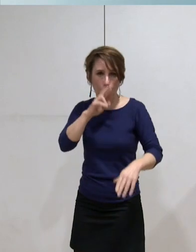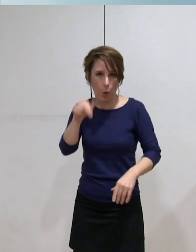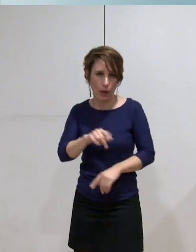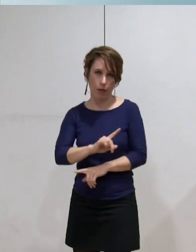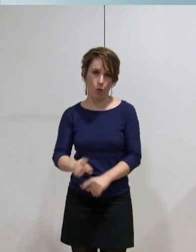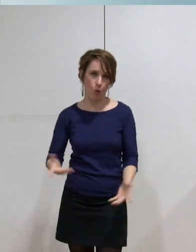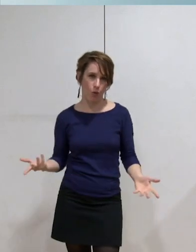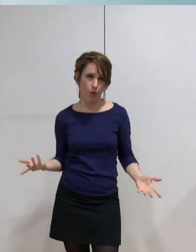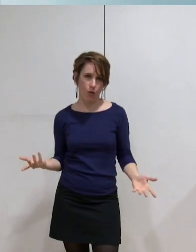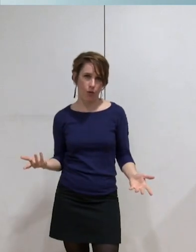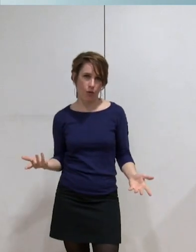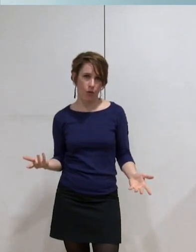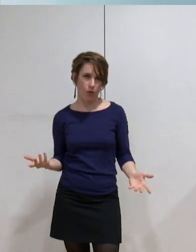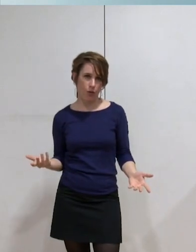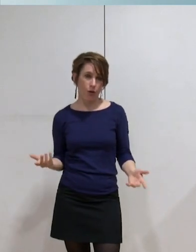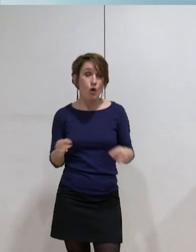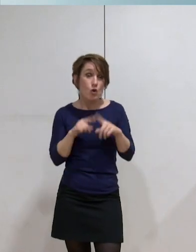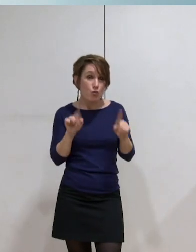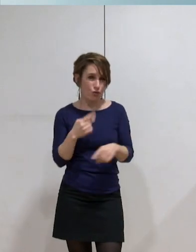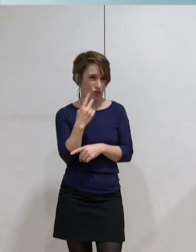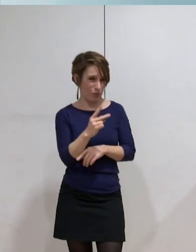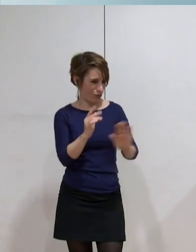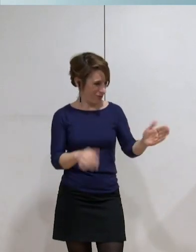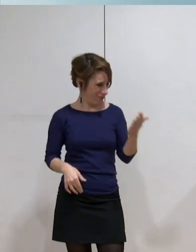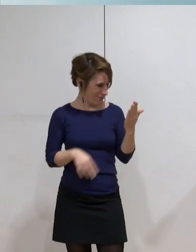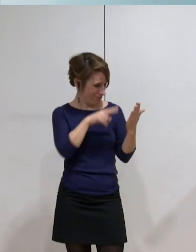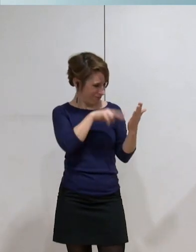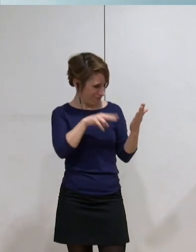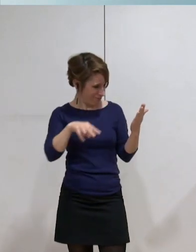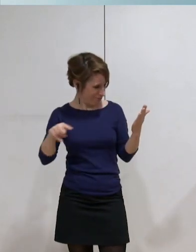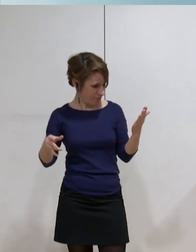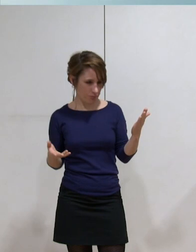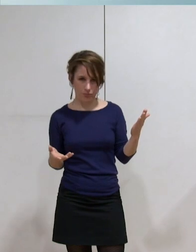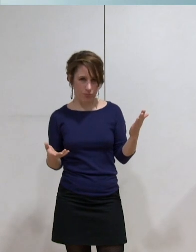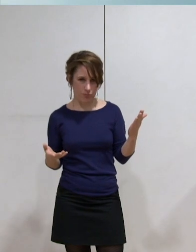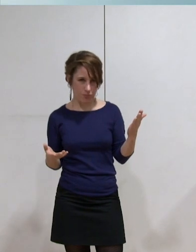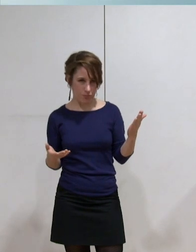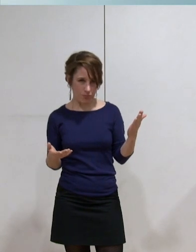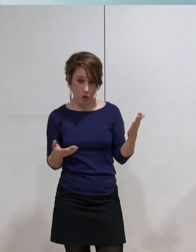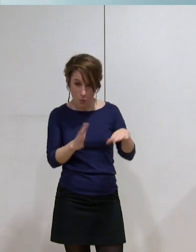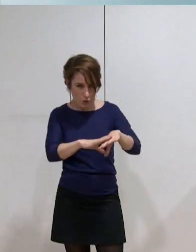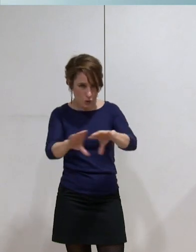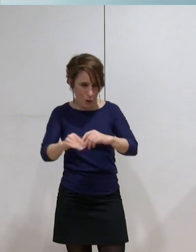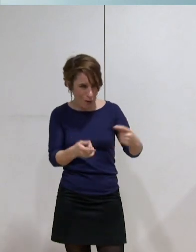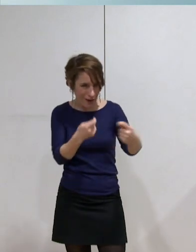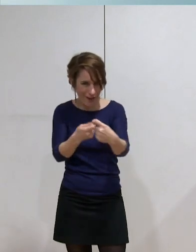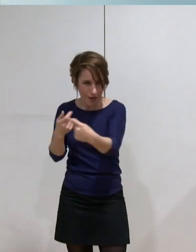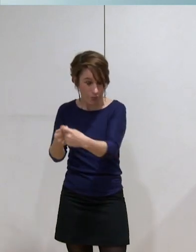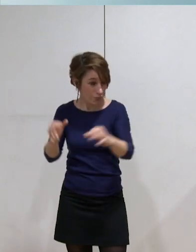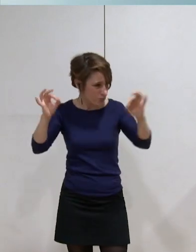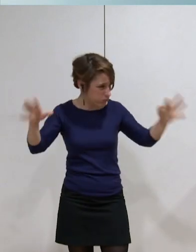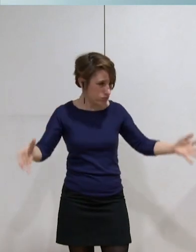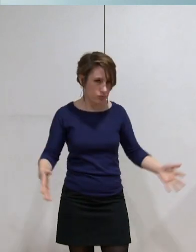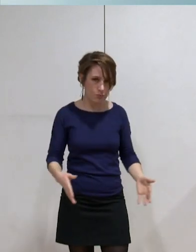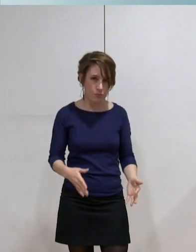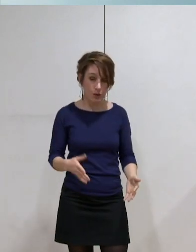rien rien dans votre budget ni dans sa présentation ne répond réellement à cette demande cette demande qui vous est faite avec de